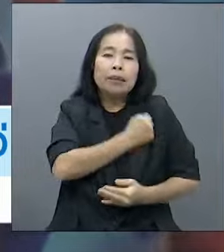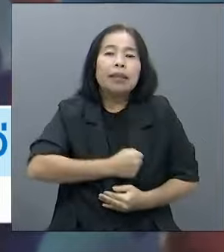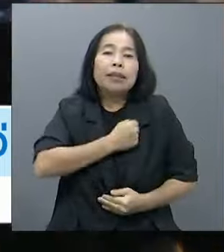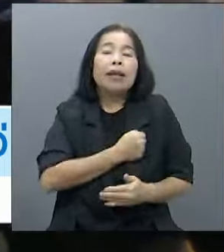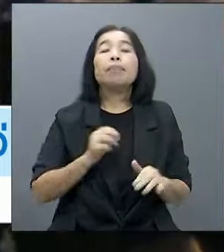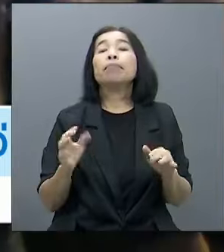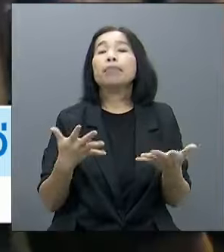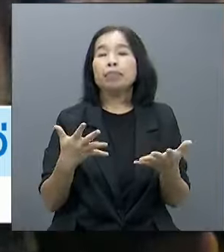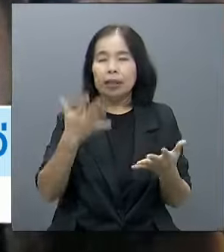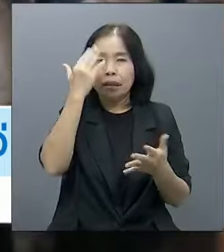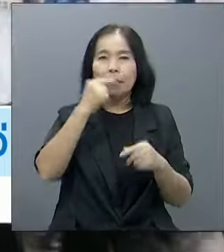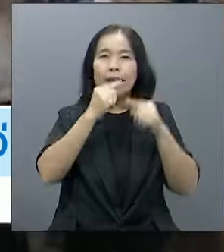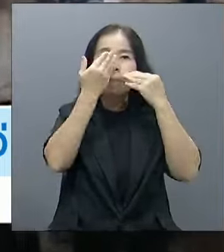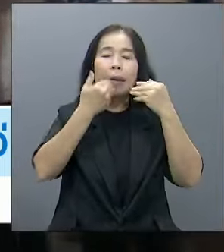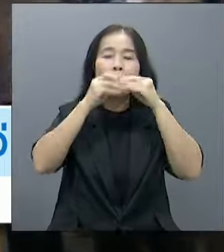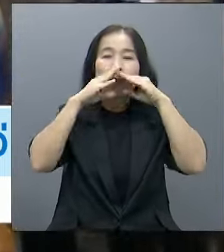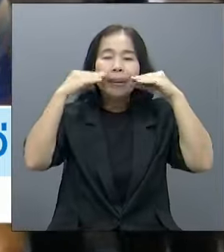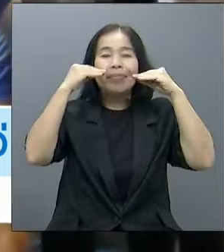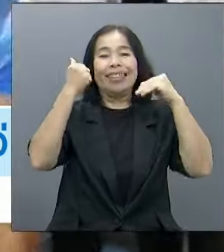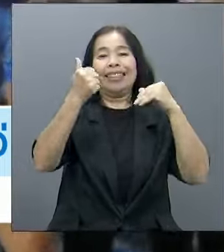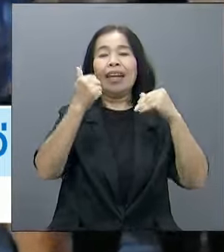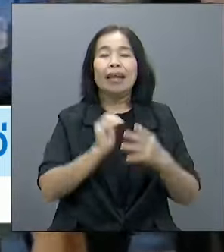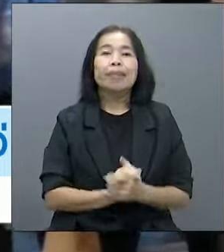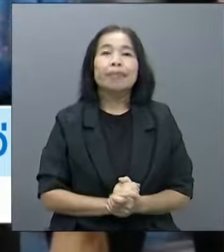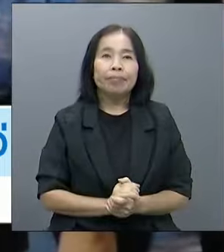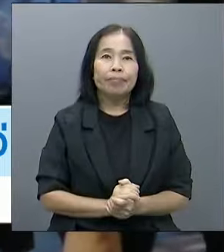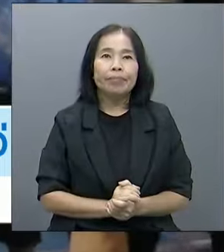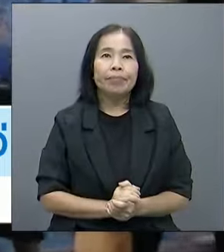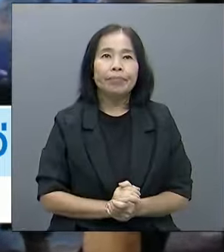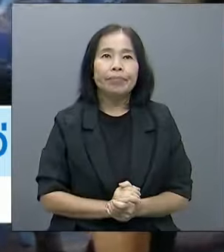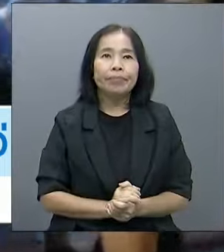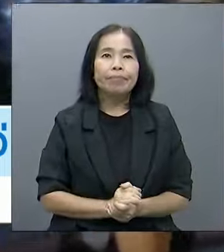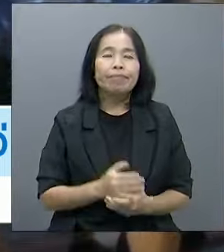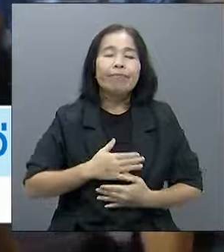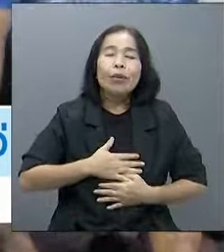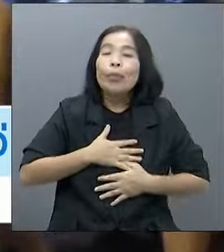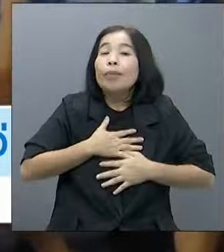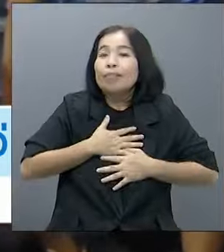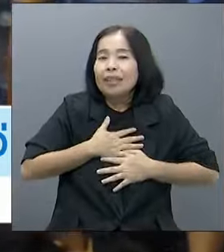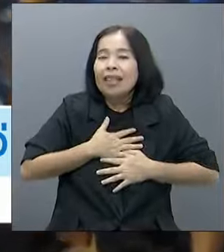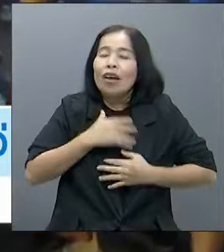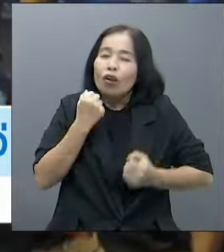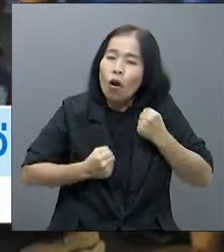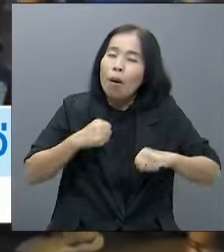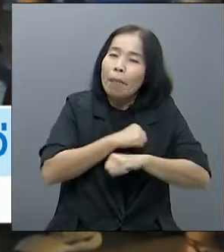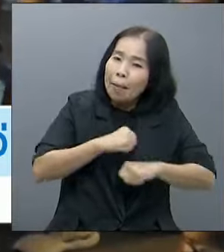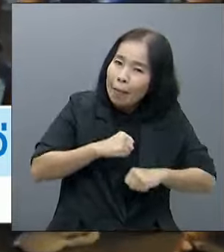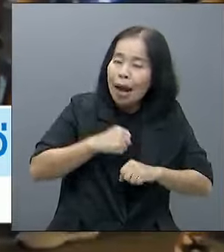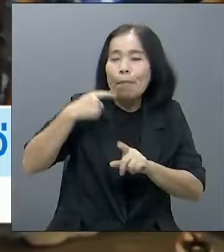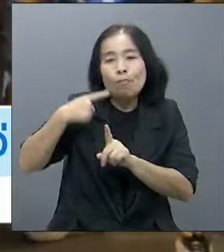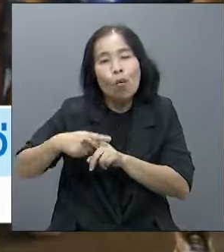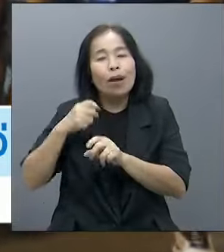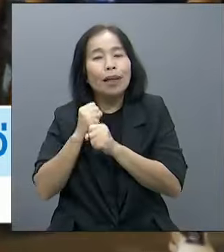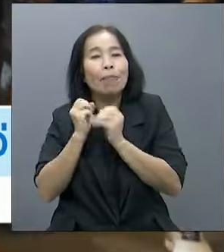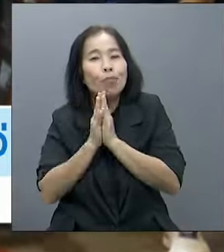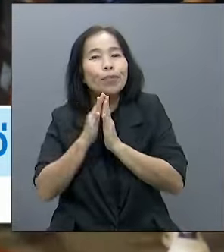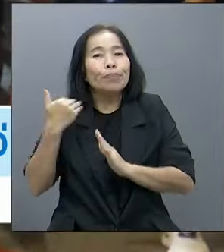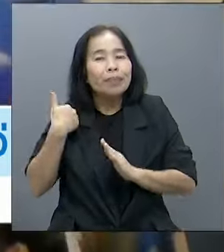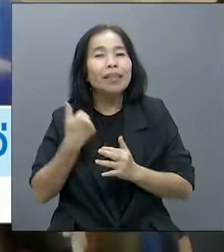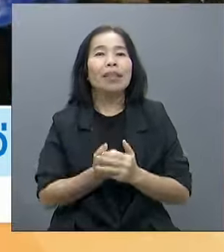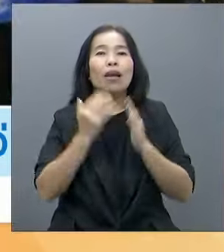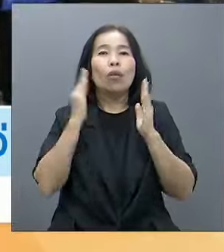ล่านี้มีคุณภาพที่ดีมากขึ้นอีกด้วยครับ เนี่ยก็อิ่มอกอิ่มใจนะคะคุณผู้ชมอย่างงานวิ่งเนี่ยพอเราวิ่งแล้วหลายค